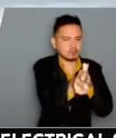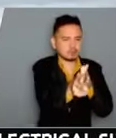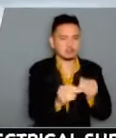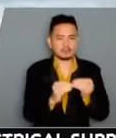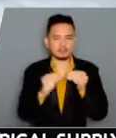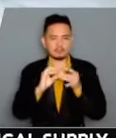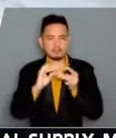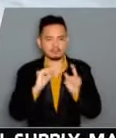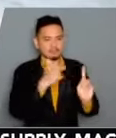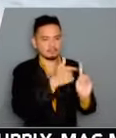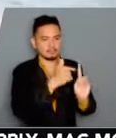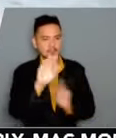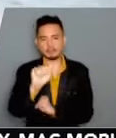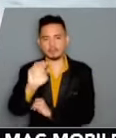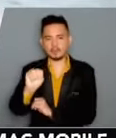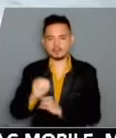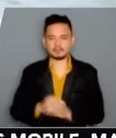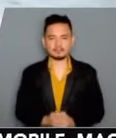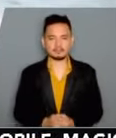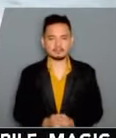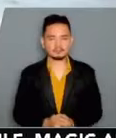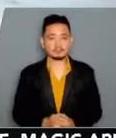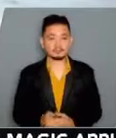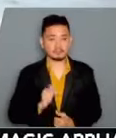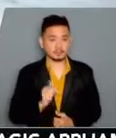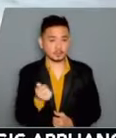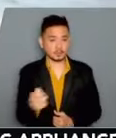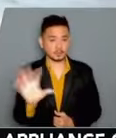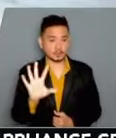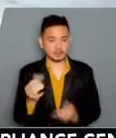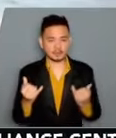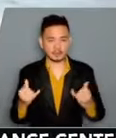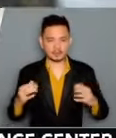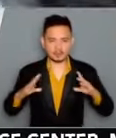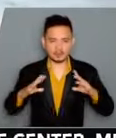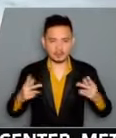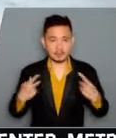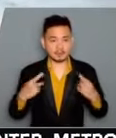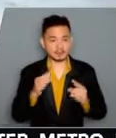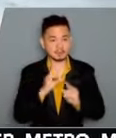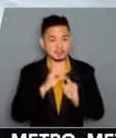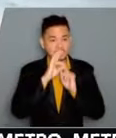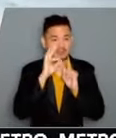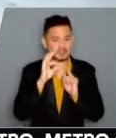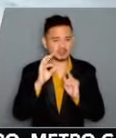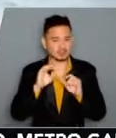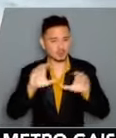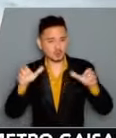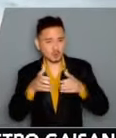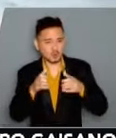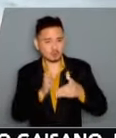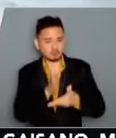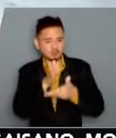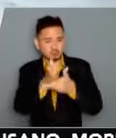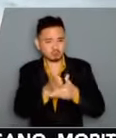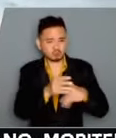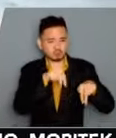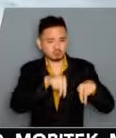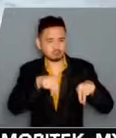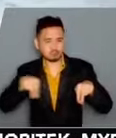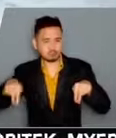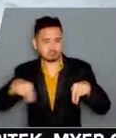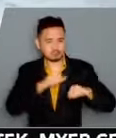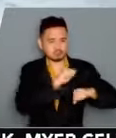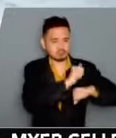baan Good morning kahit holiday walang patid ang special action and intelligence committee for transportation sa pagbantay dito sa